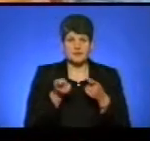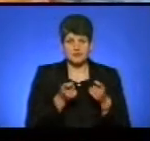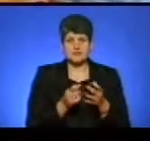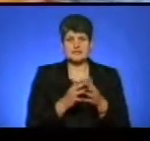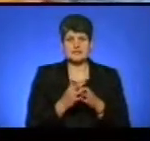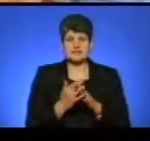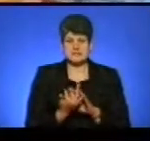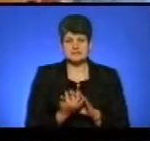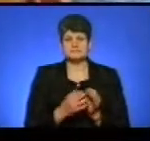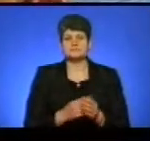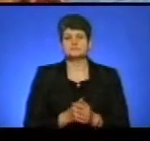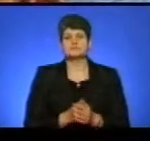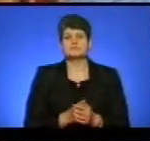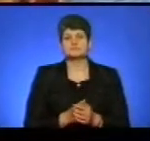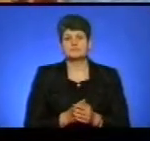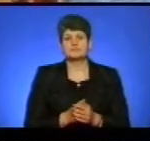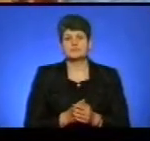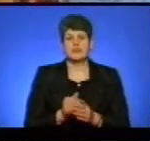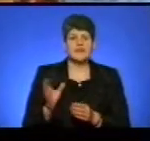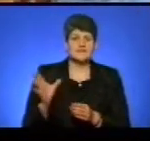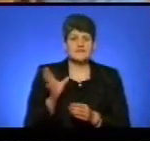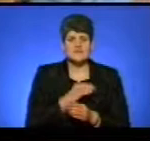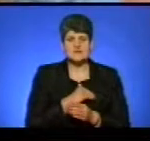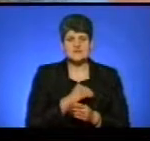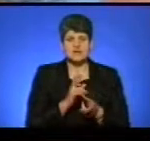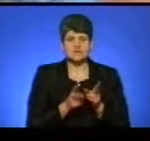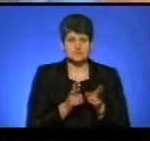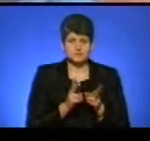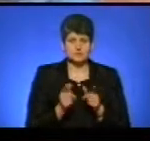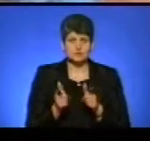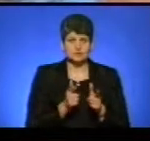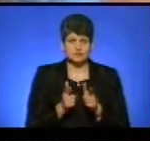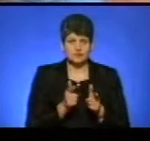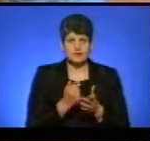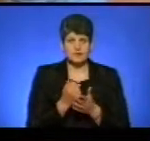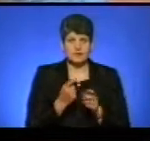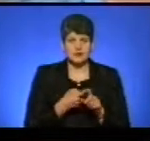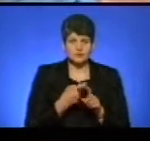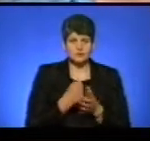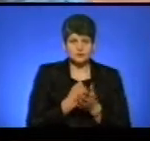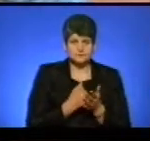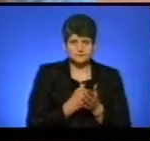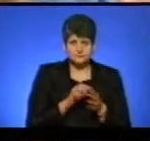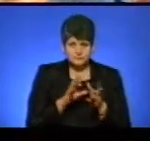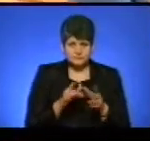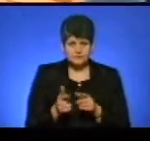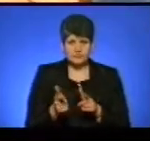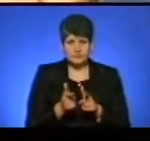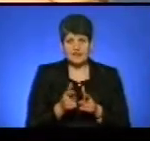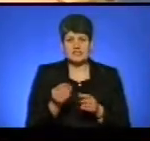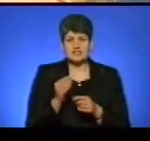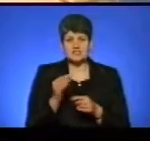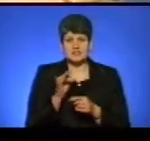села. О. І все потушили собі, зварили картоплю і все подобавляли, ще туди трошечки цього